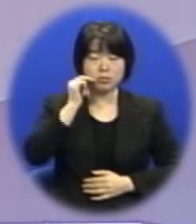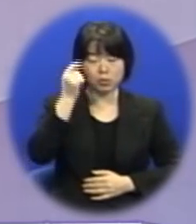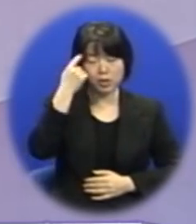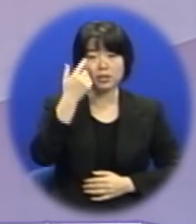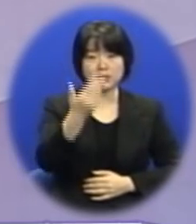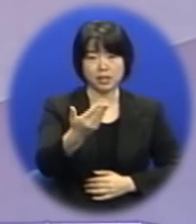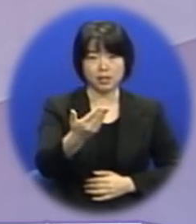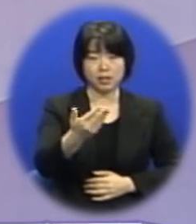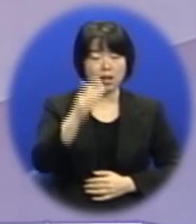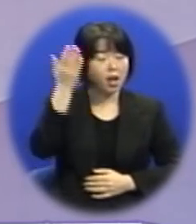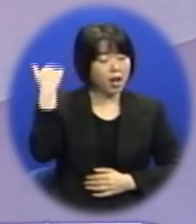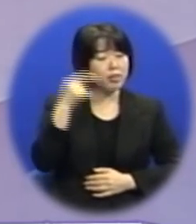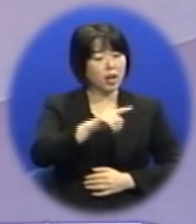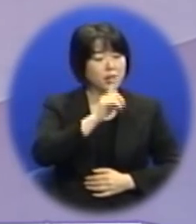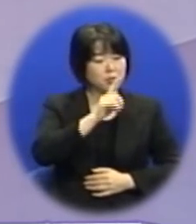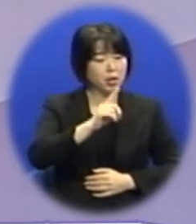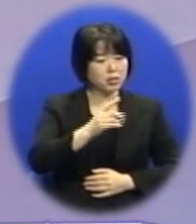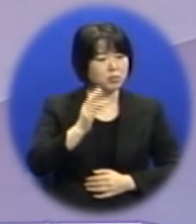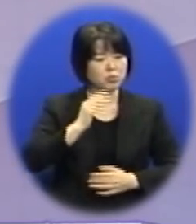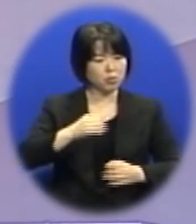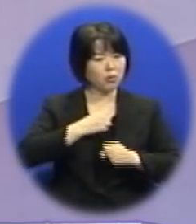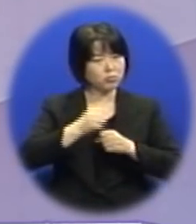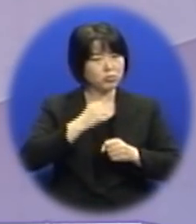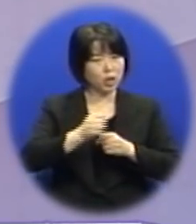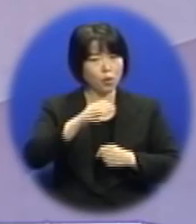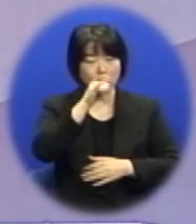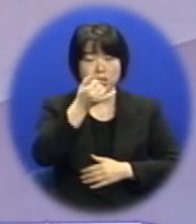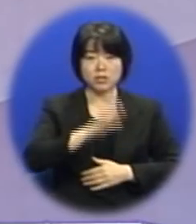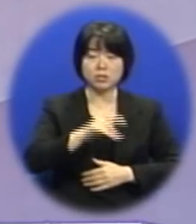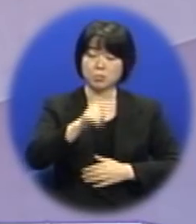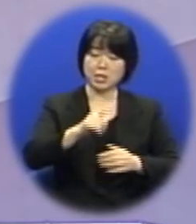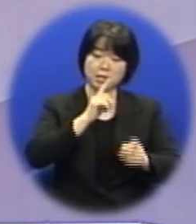너무나 당황스럽게 했지만 그 말씀을 붙잡고